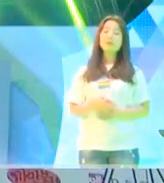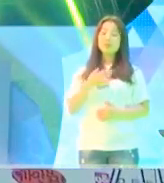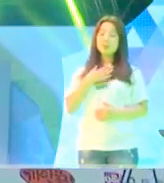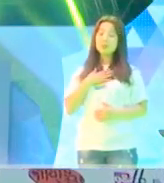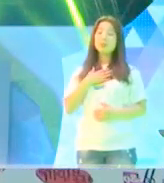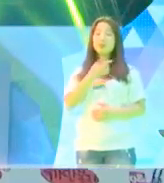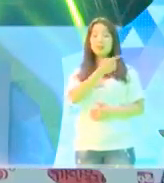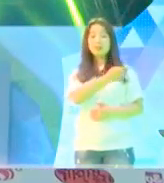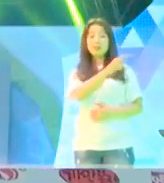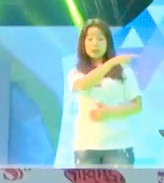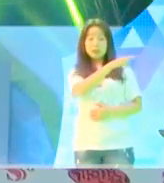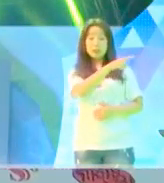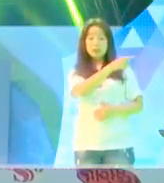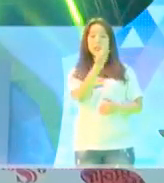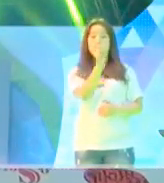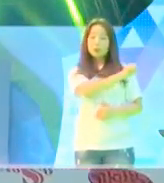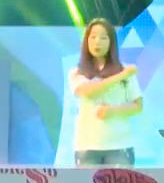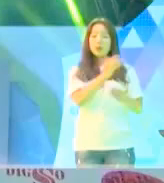난 그 속도에 맞춰